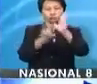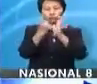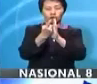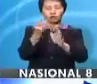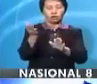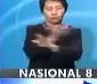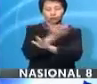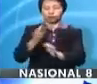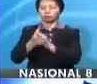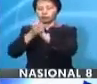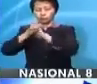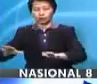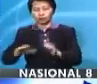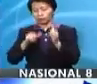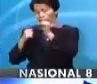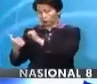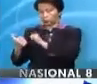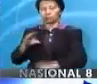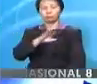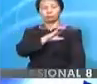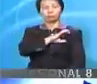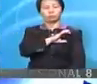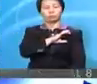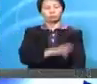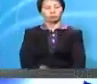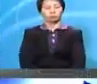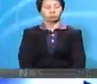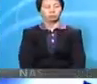sebelum diselamatkan pihak polis.